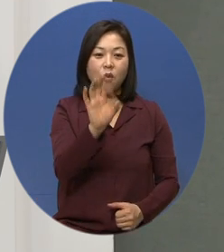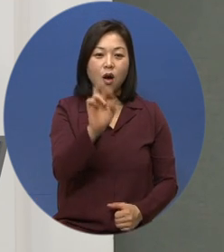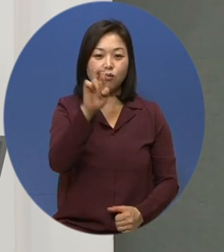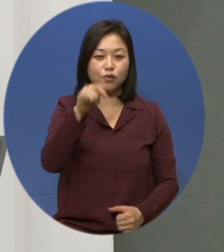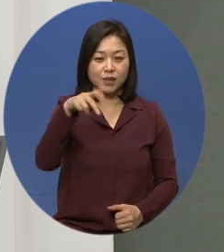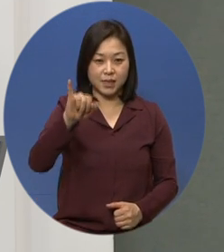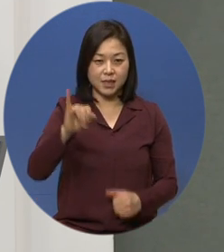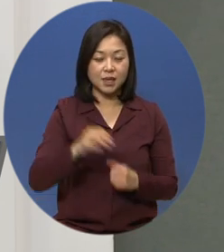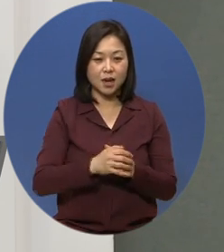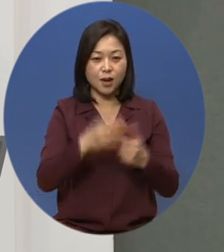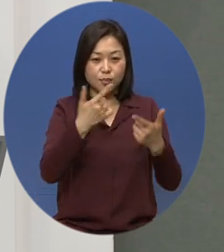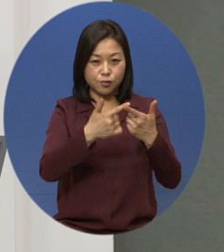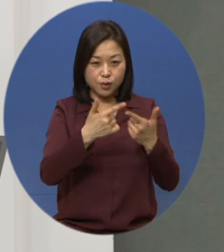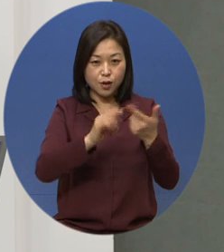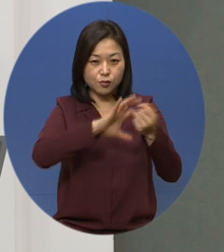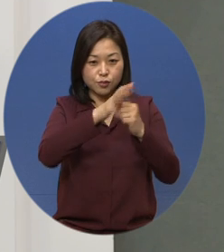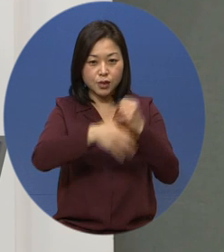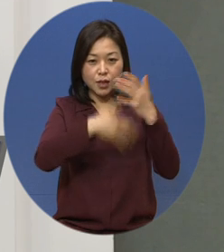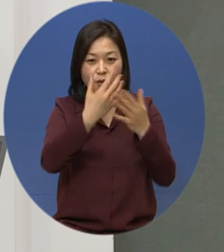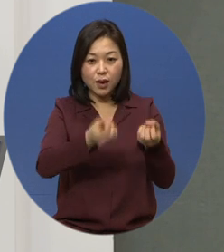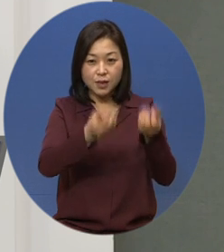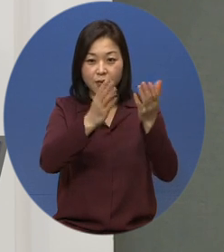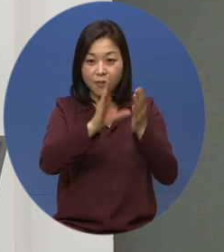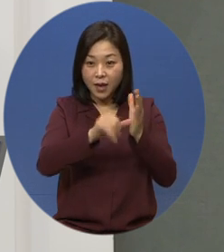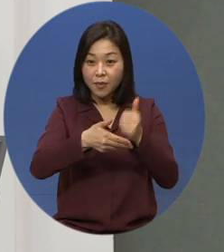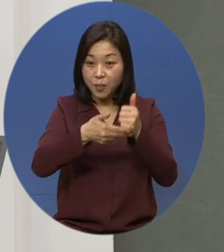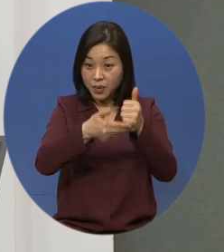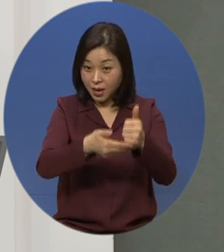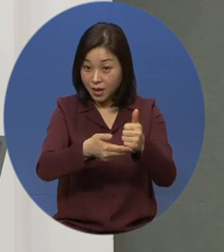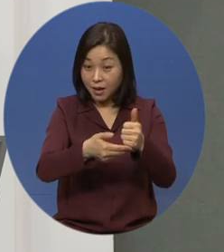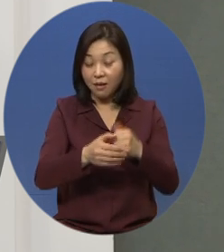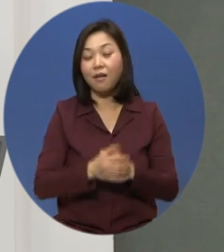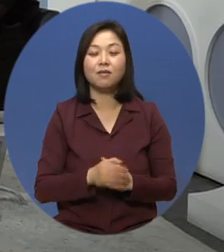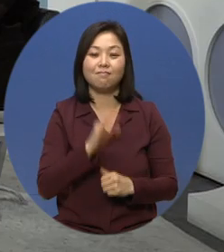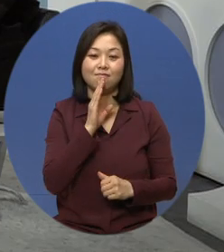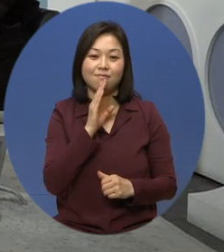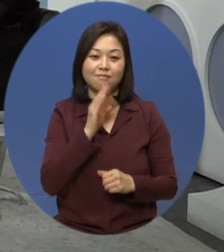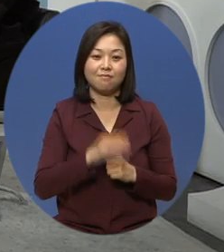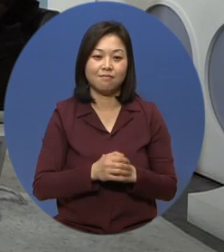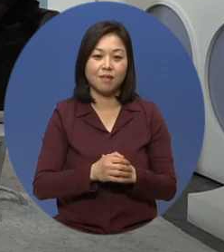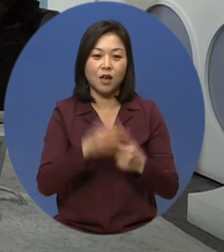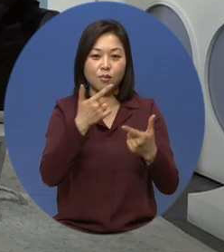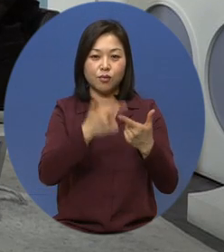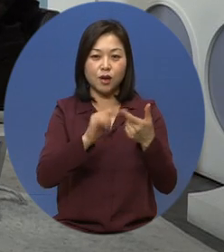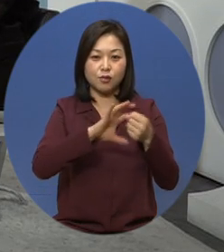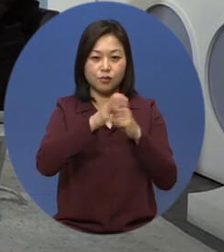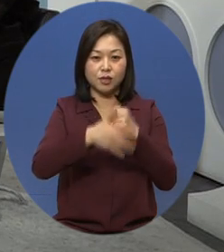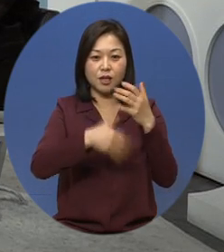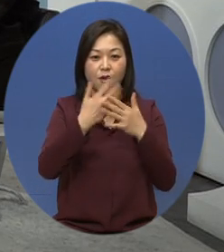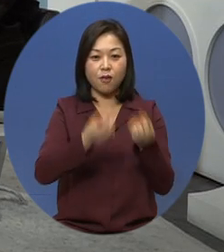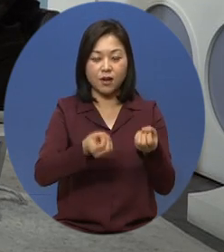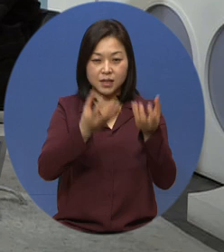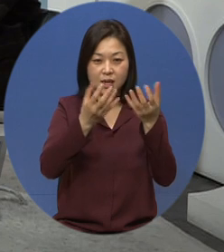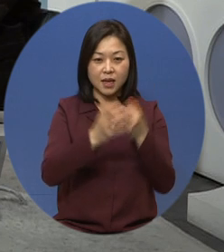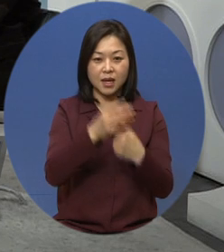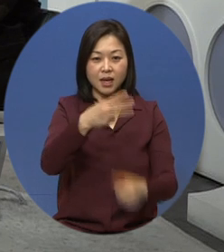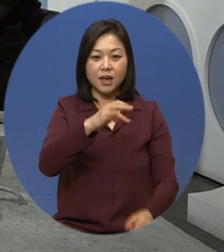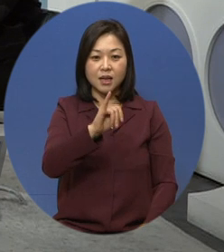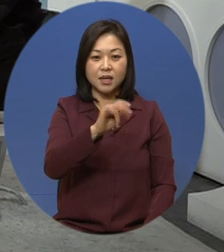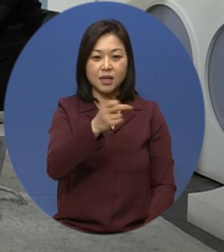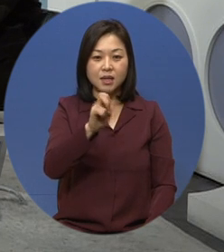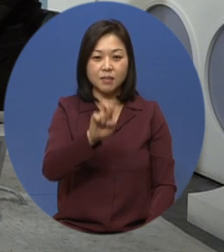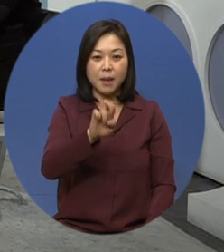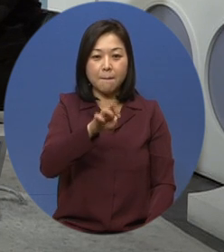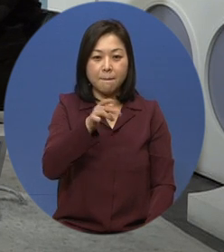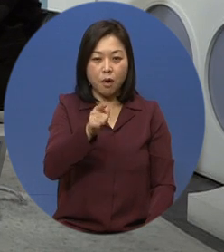부산 국제영화제에 도 초청을 받아 딱 네 어 부산국제영화제 어류 멤버 부마